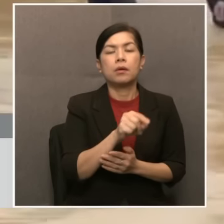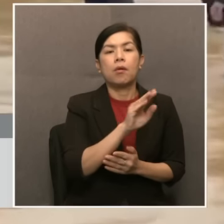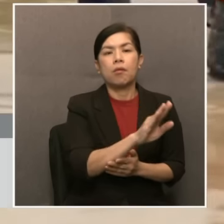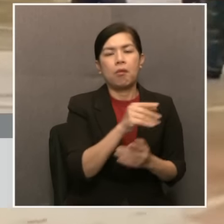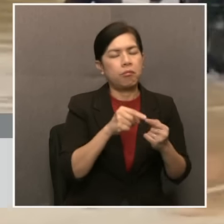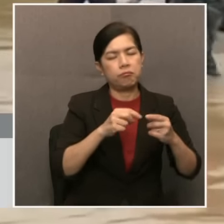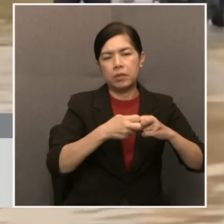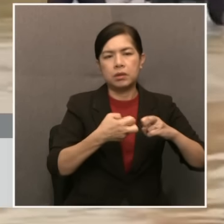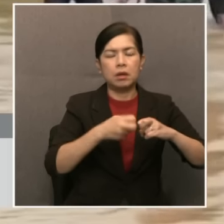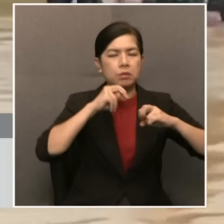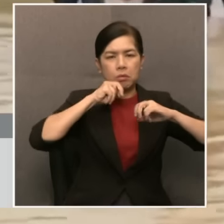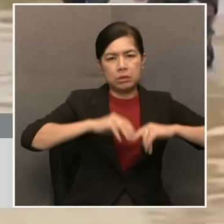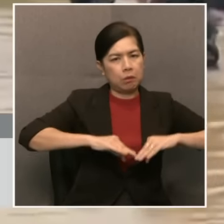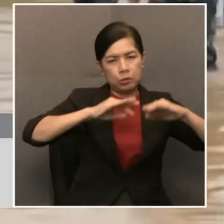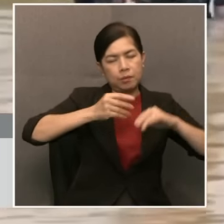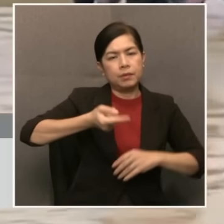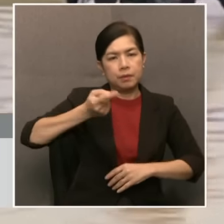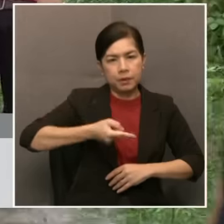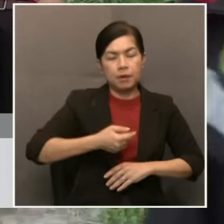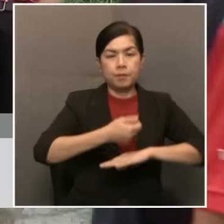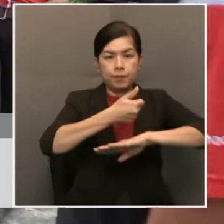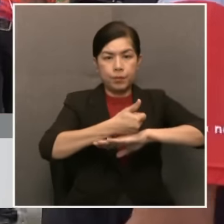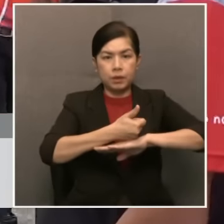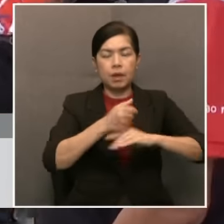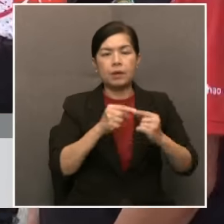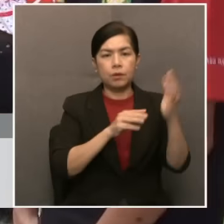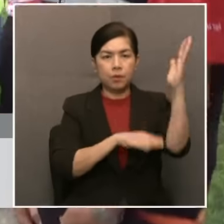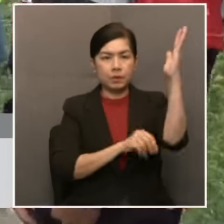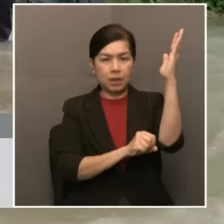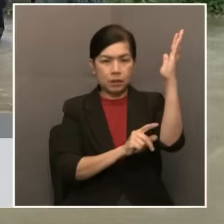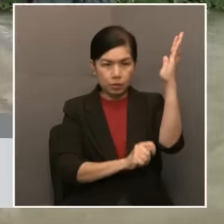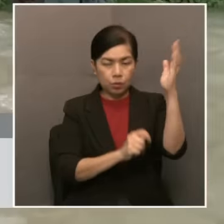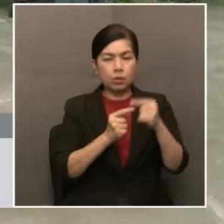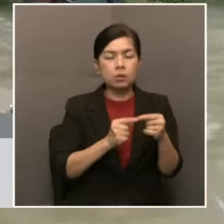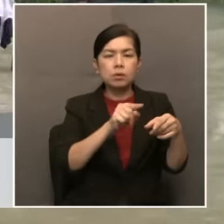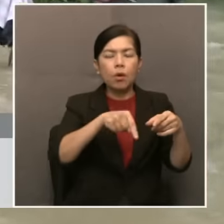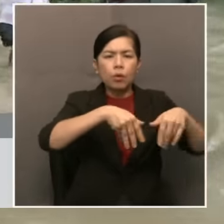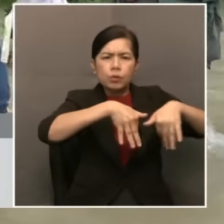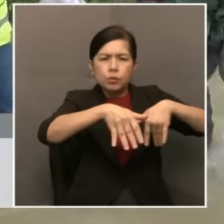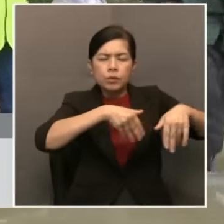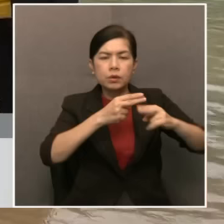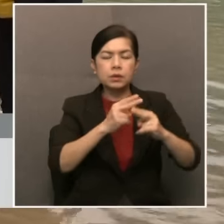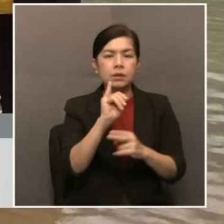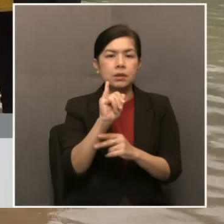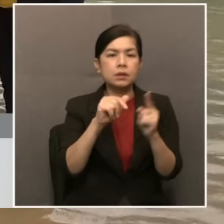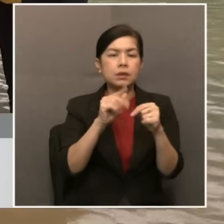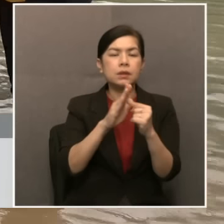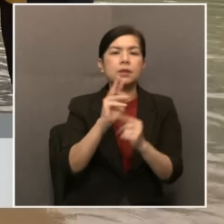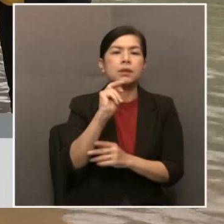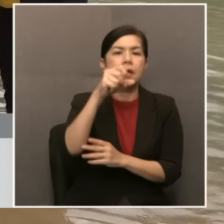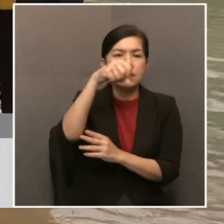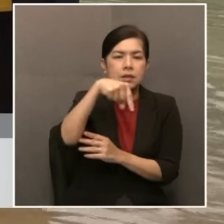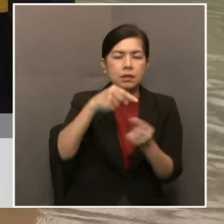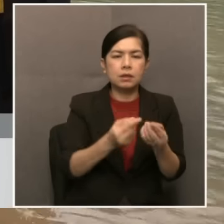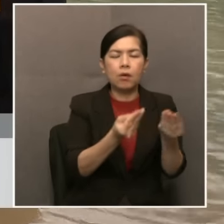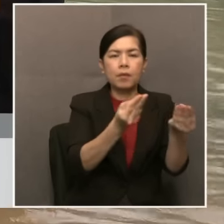ค่ะผู้ว่าราชการจังหวัดสตูลลงพื้นที่ตำบลย่านซื่อนำถุงยางชีพน้ำดื่มไปมอบให้กับพี่น้องประชาชนที่